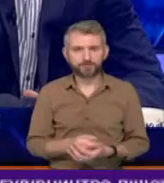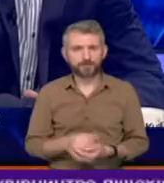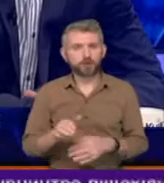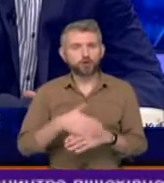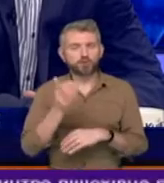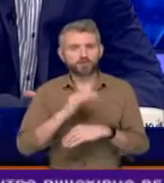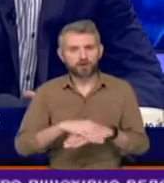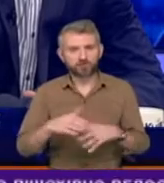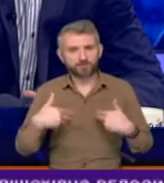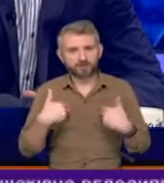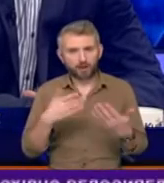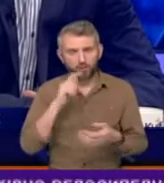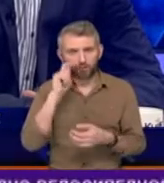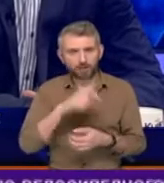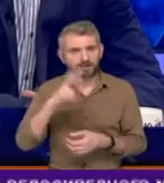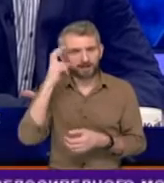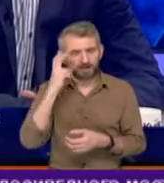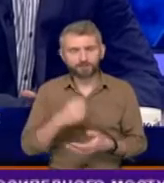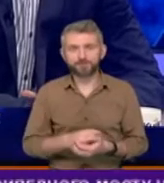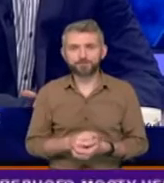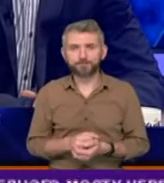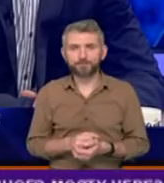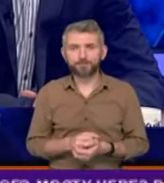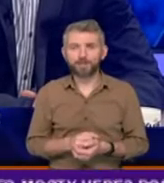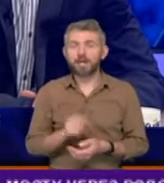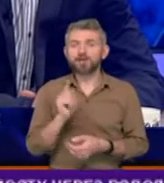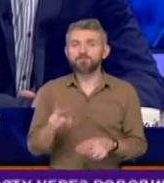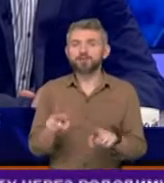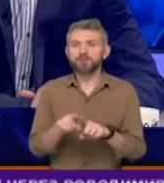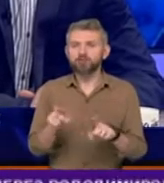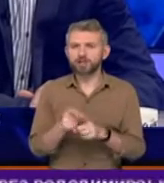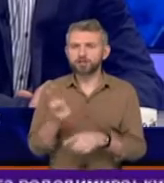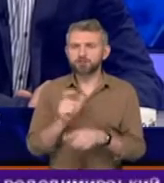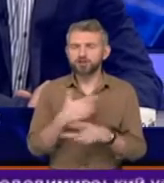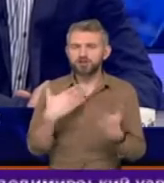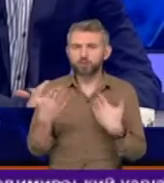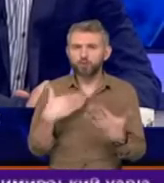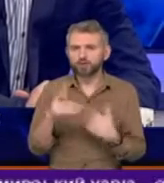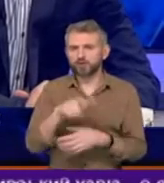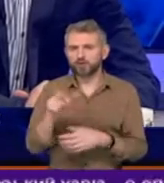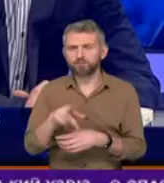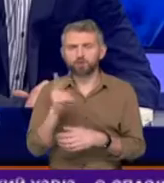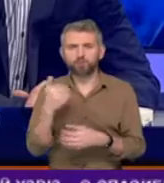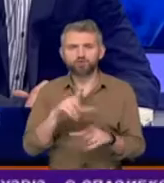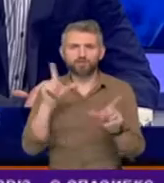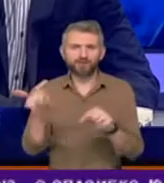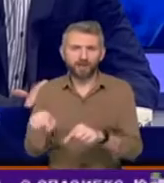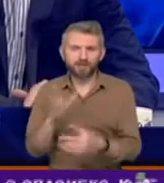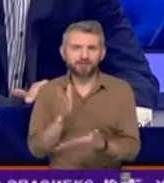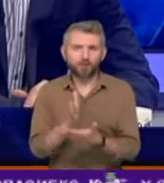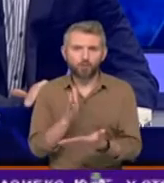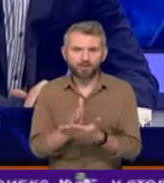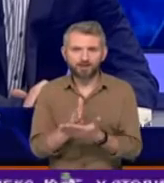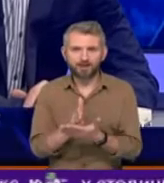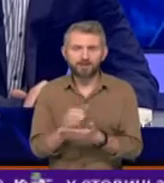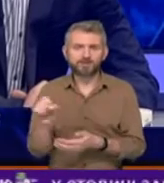Добрий вечір. Вітаю, Україна, Київ. А ви все ж таки, ну, більше спілкуєтеся з людьми, які вже виїхали і знаходяться